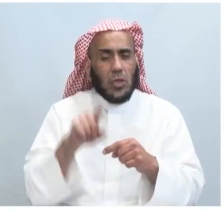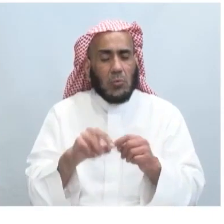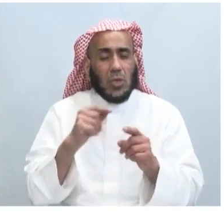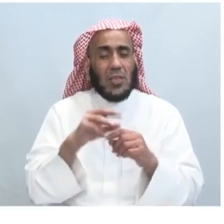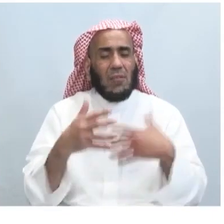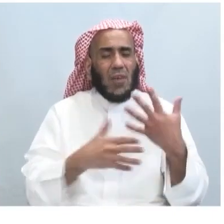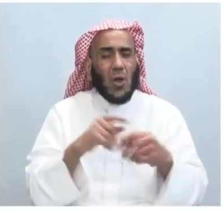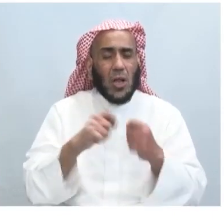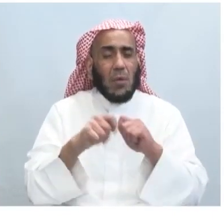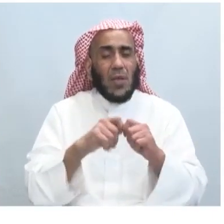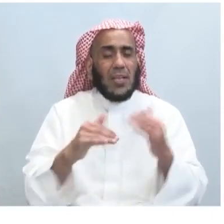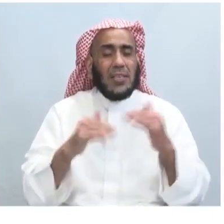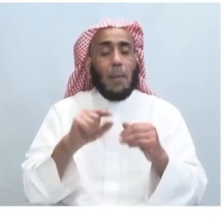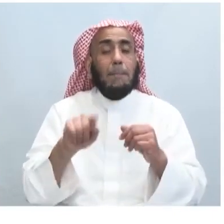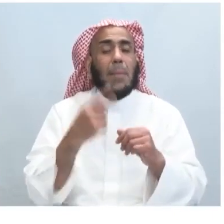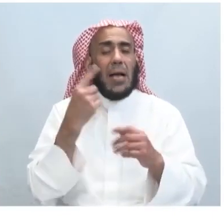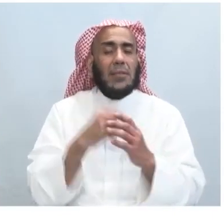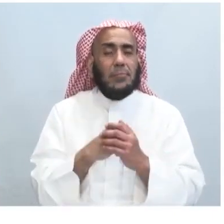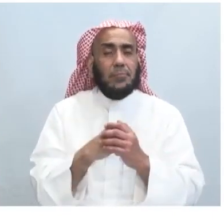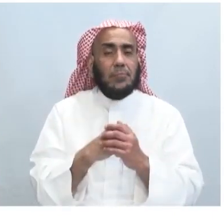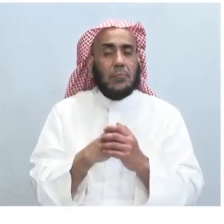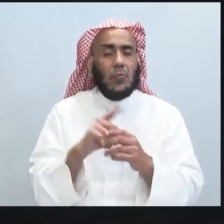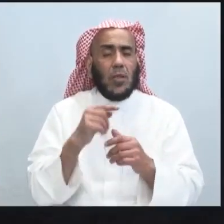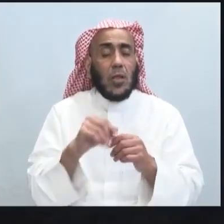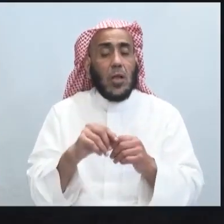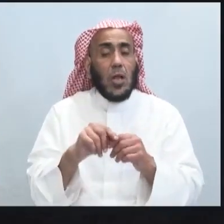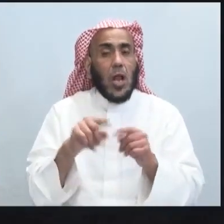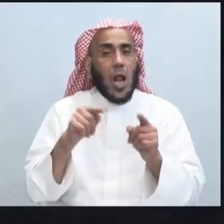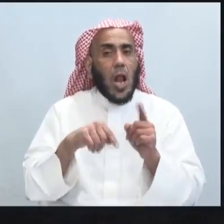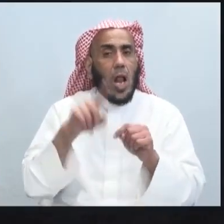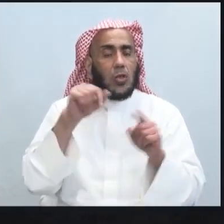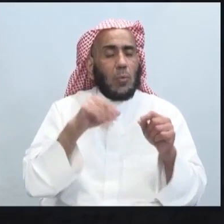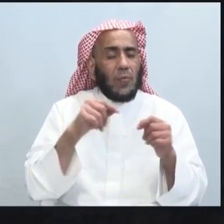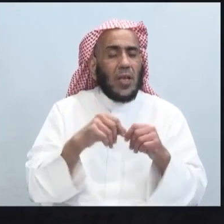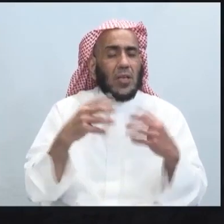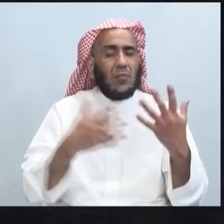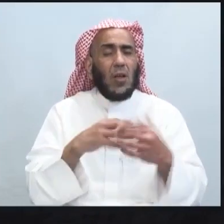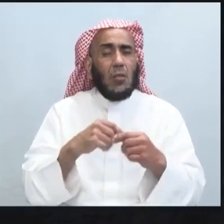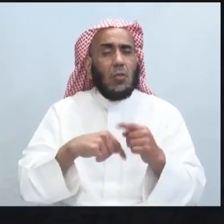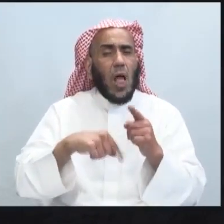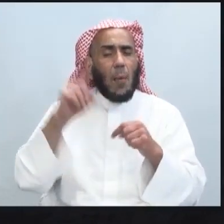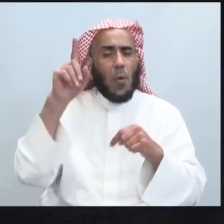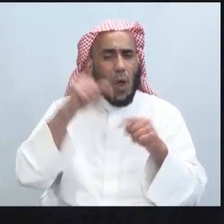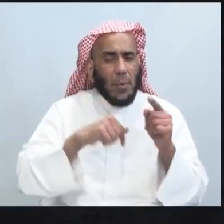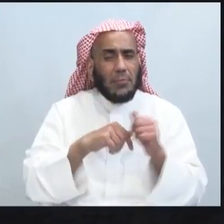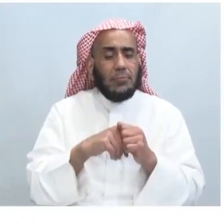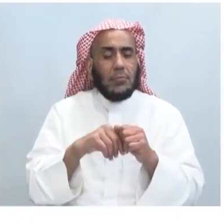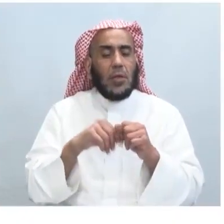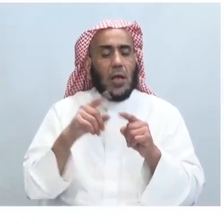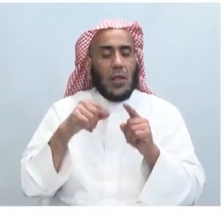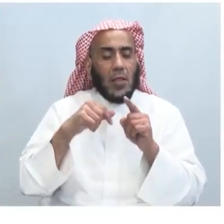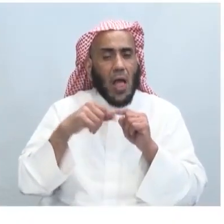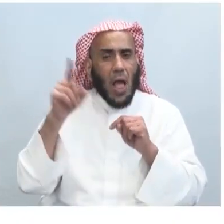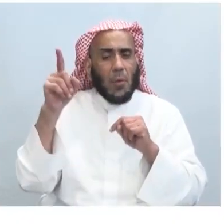للتفاعل الكيميائي في حاله اتزان ما عدا الاسهم تكون في التفاعل ذهابا وايابا هذا ذهابا